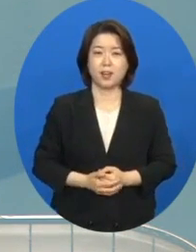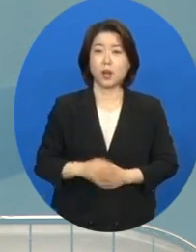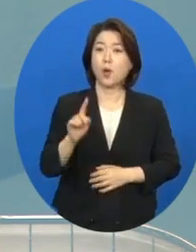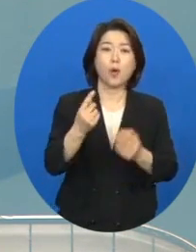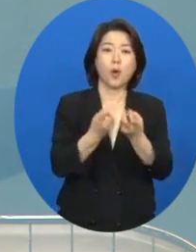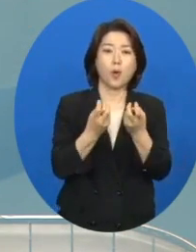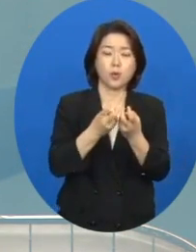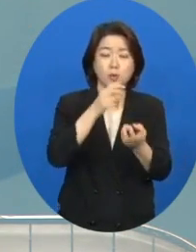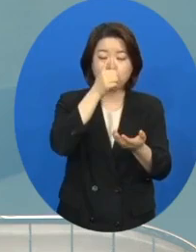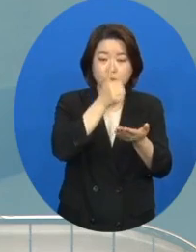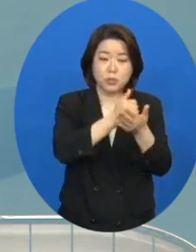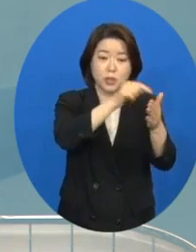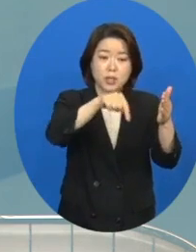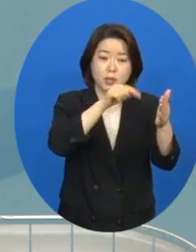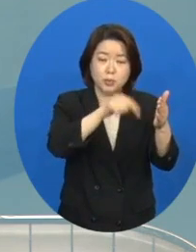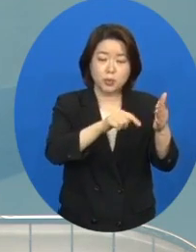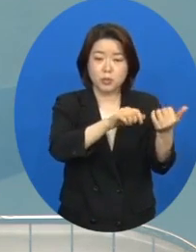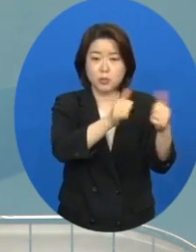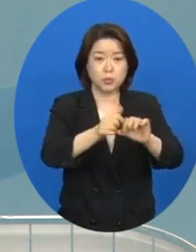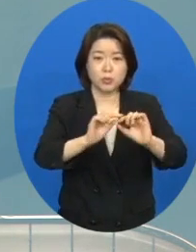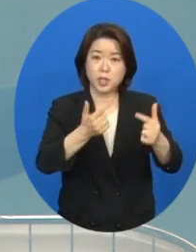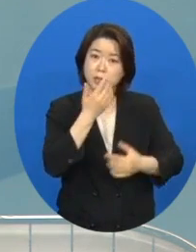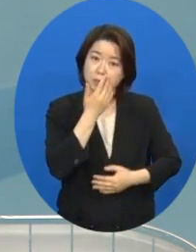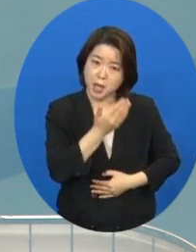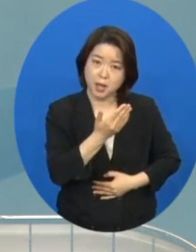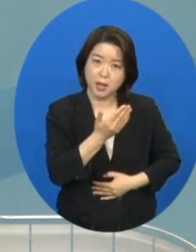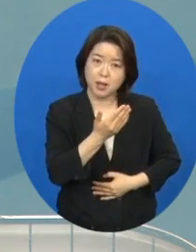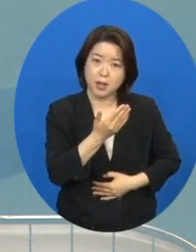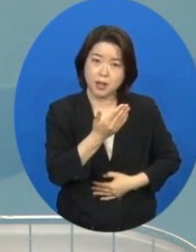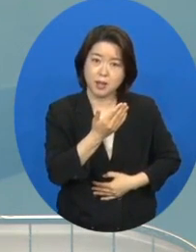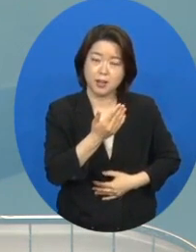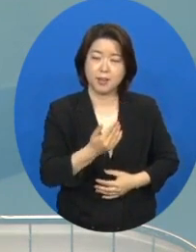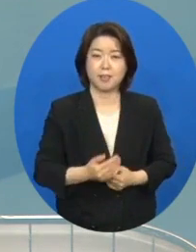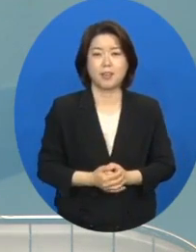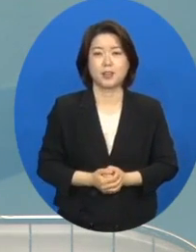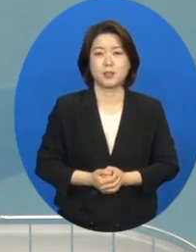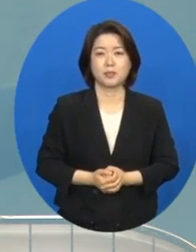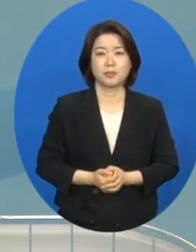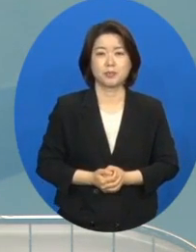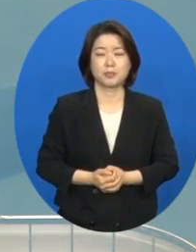어떻게 하면 죄 가운데서 죽지 않을 수 있죠?